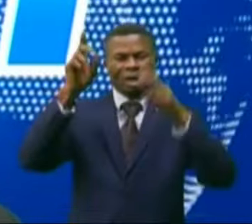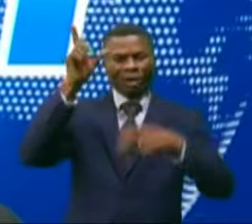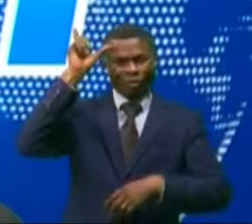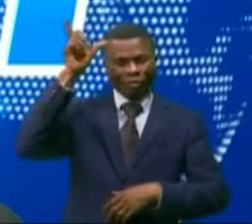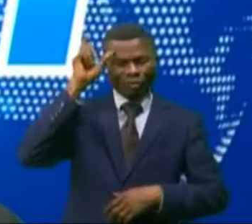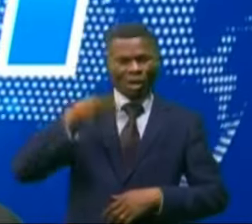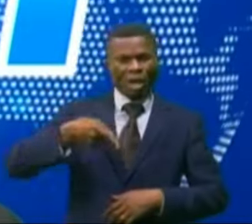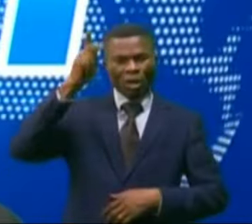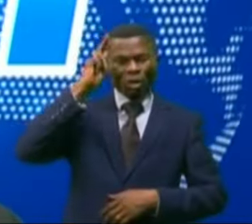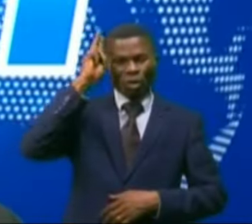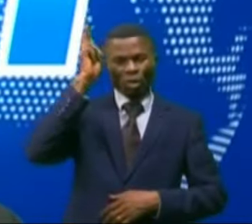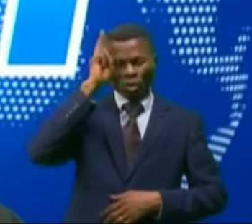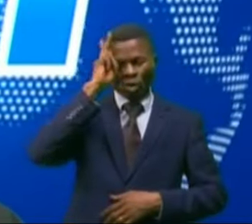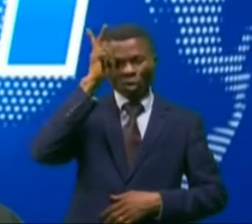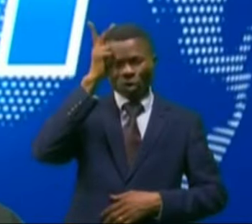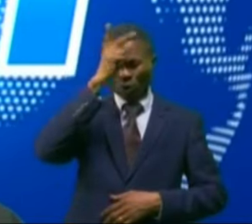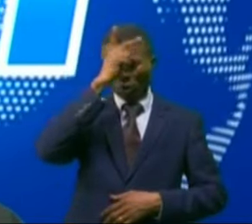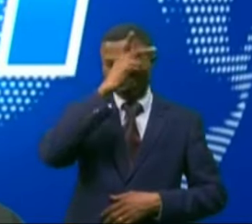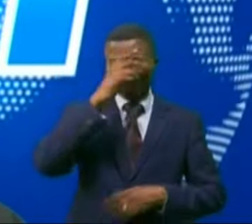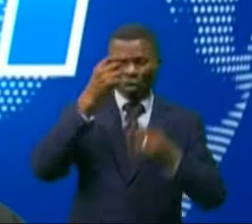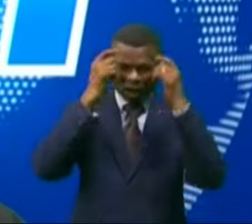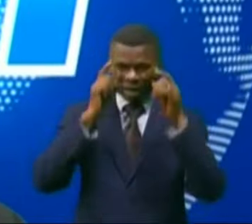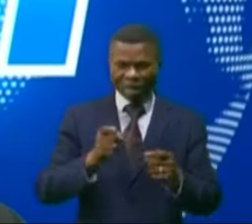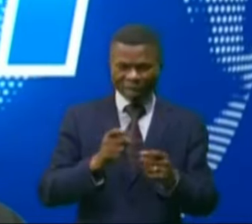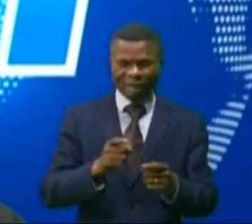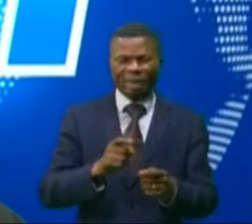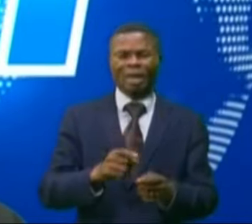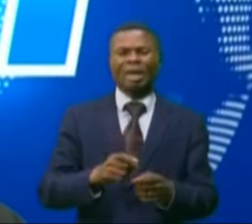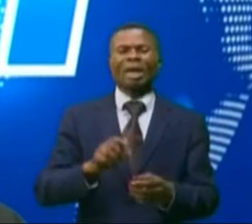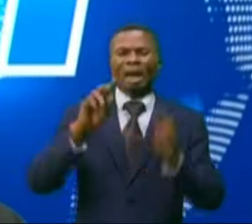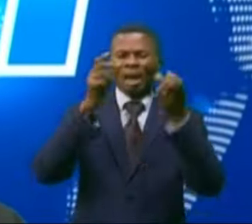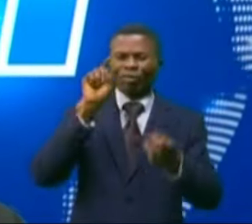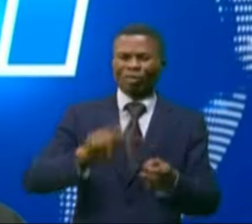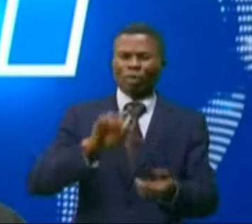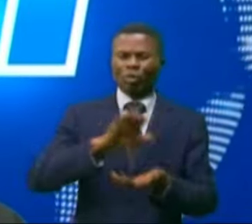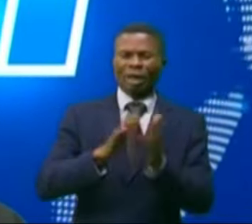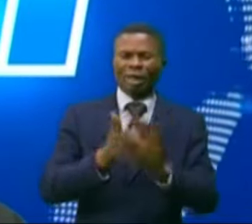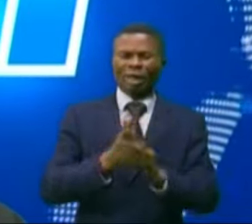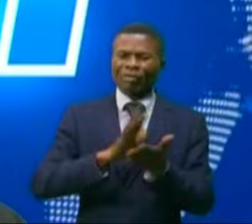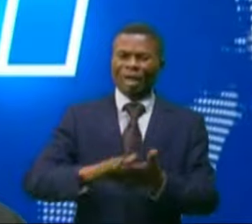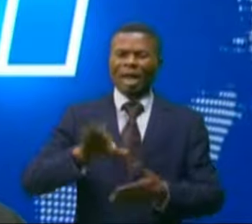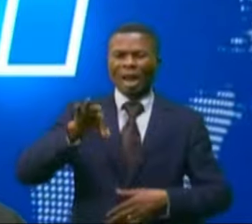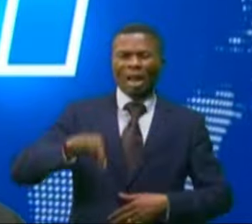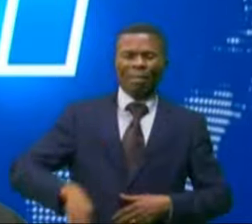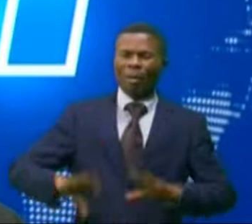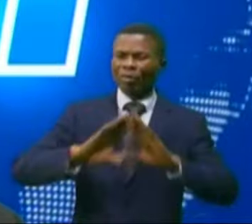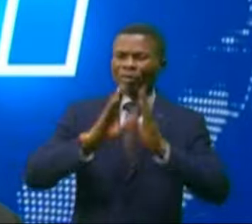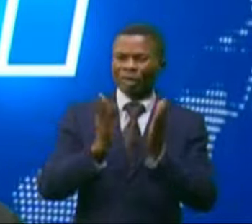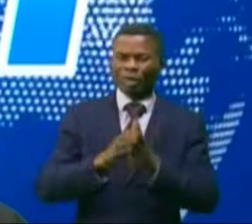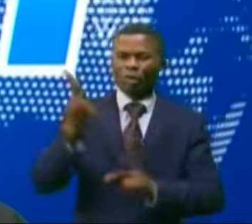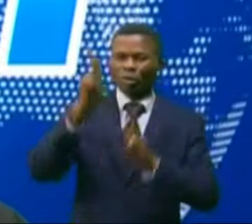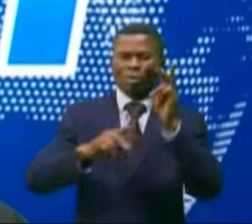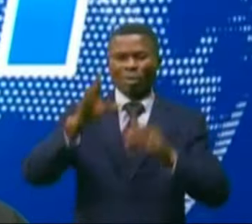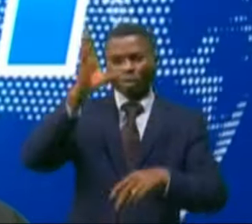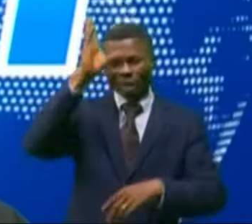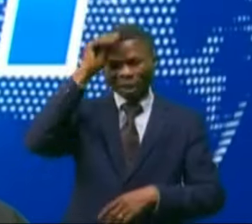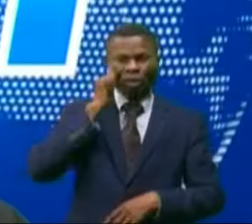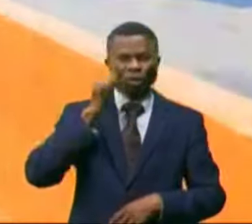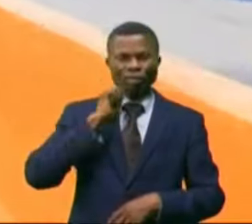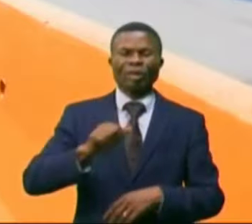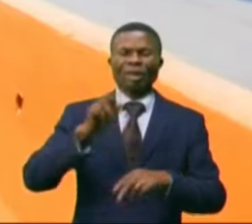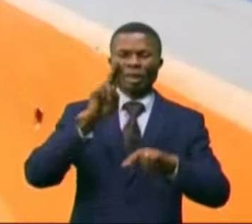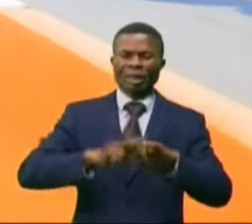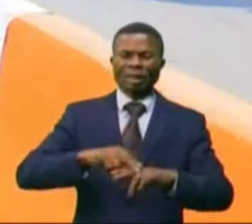du Haut-Katanga, Joyce Tunda, est déterminée à rendre la ville salubre pour le bien-être des Louchoises et Louchois.